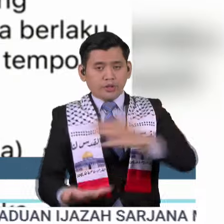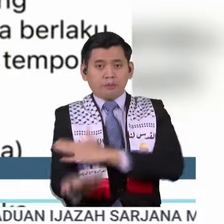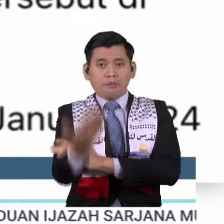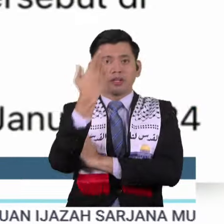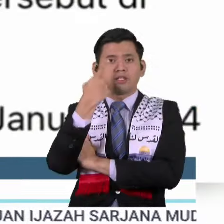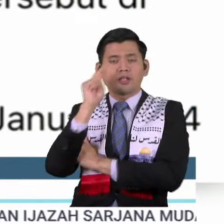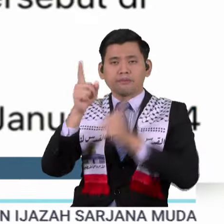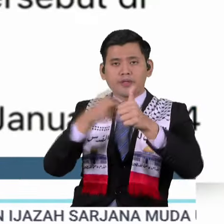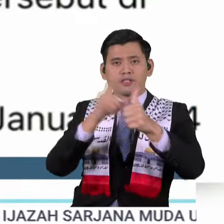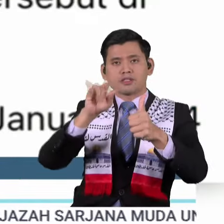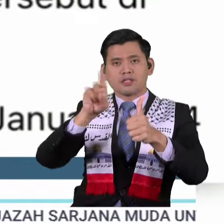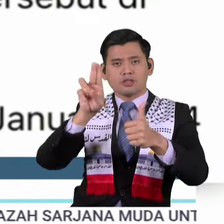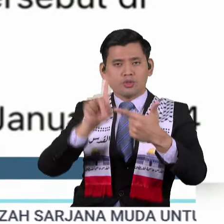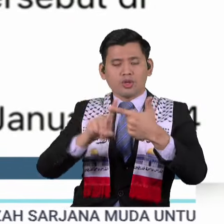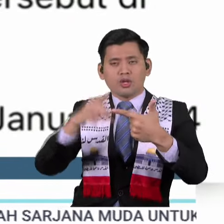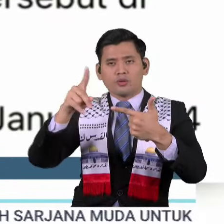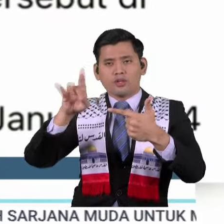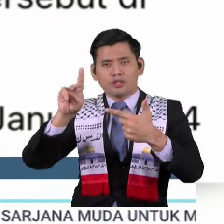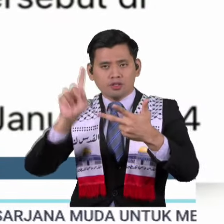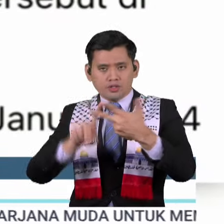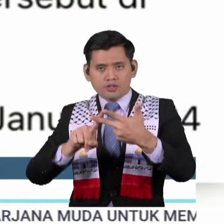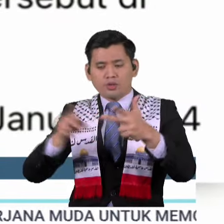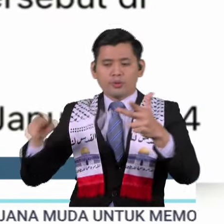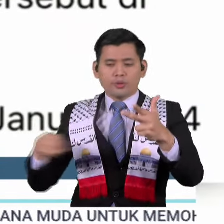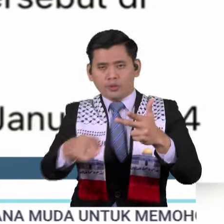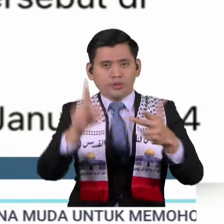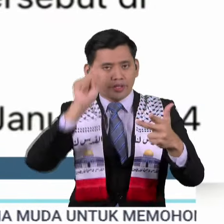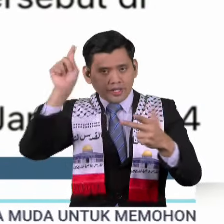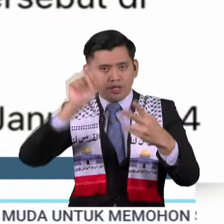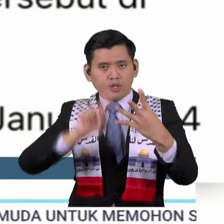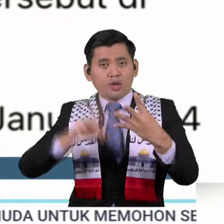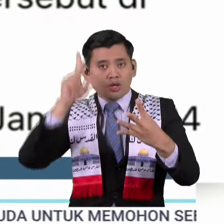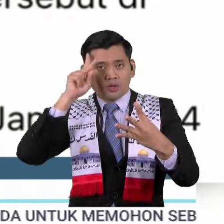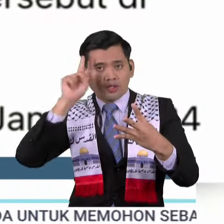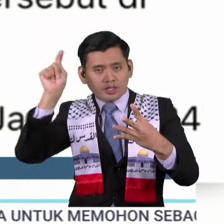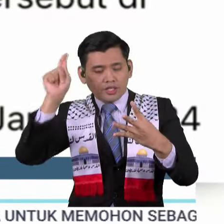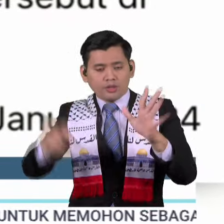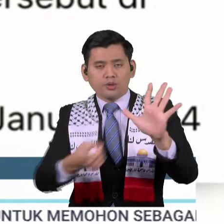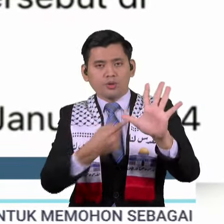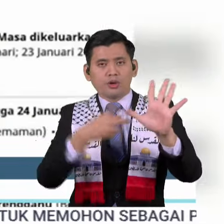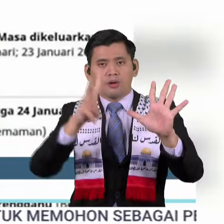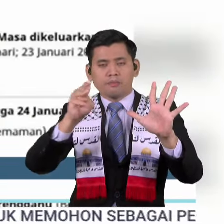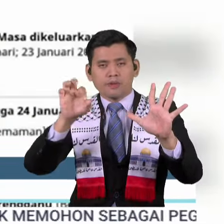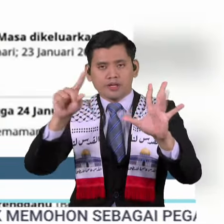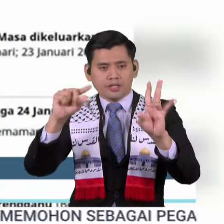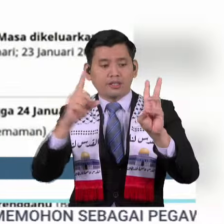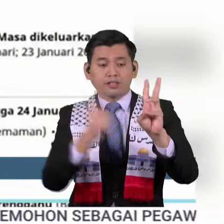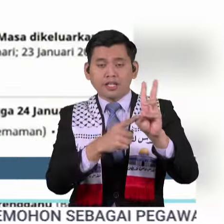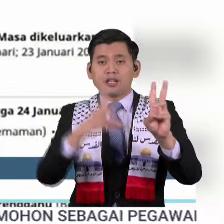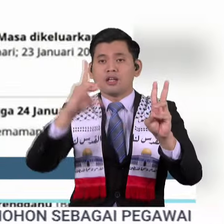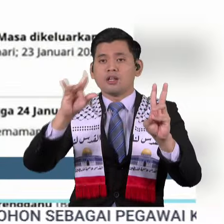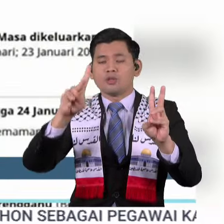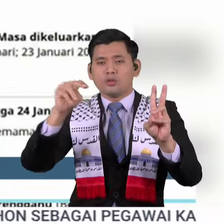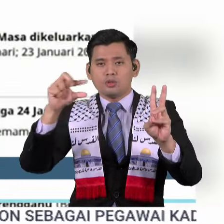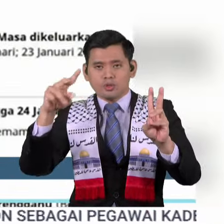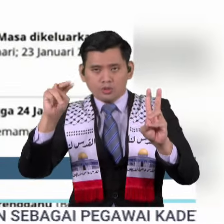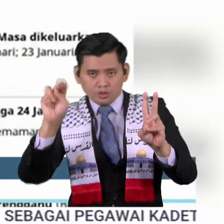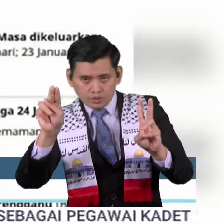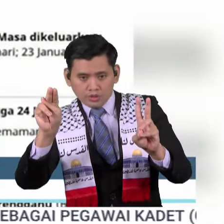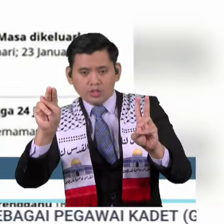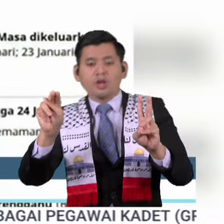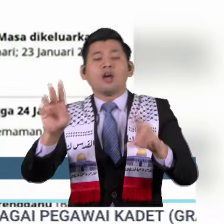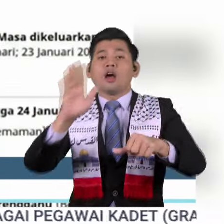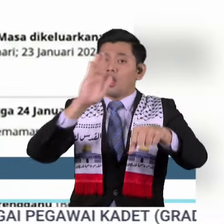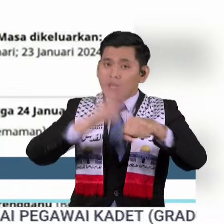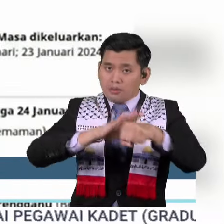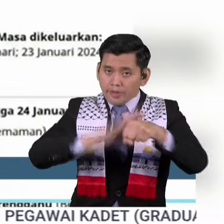iaitu setiu Kuala nerus hulu Terengganu Kuala Terengganu marang dan dungun Hujan berterusan tak